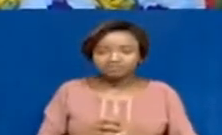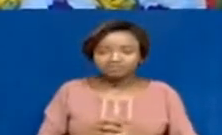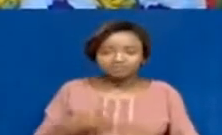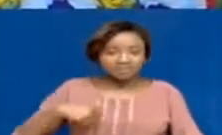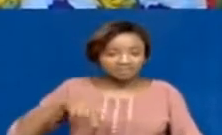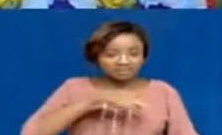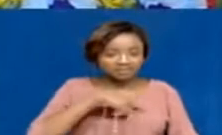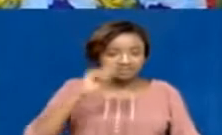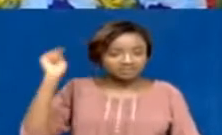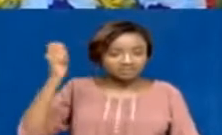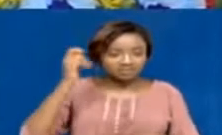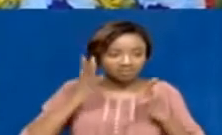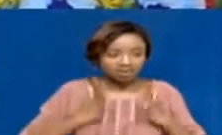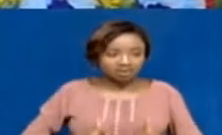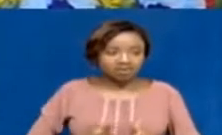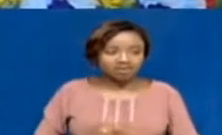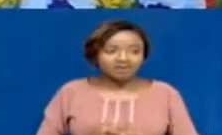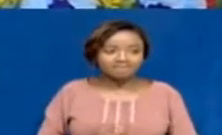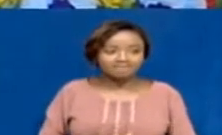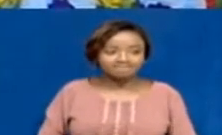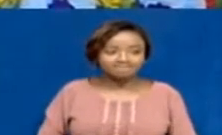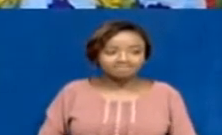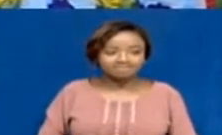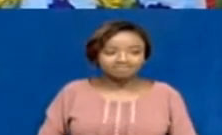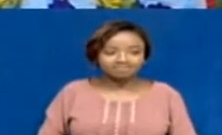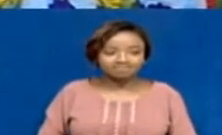sisi kama wa Kenya,